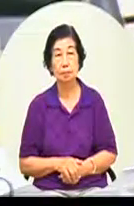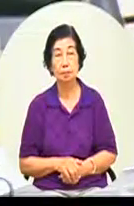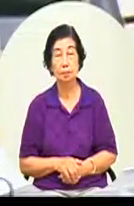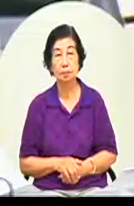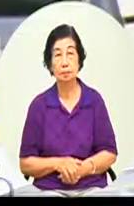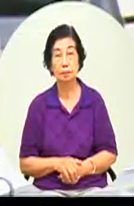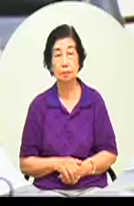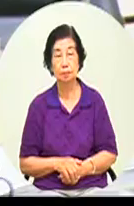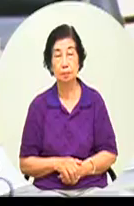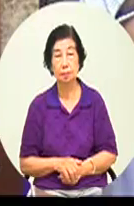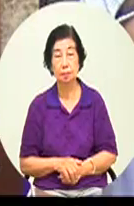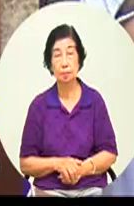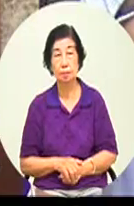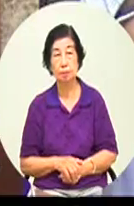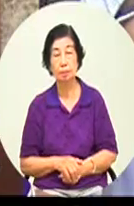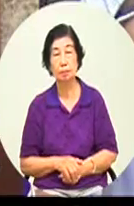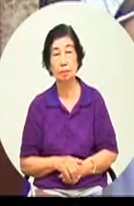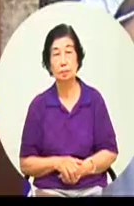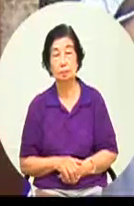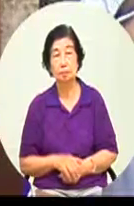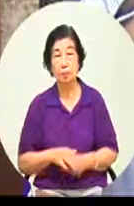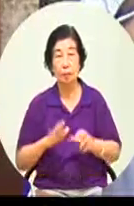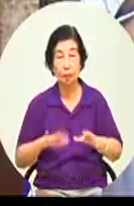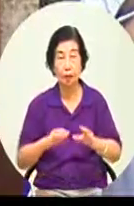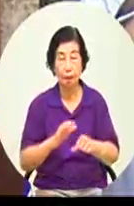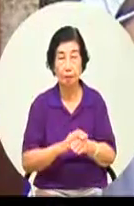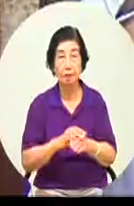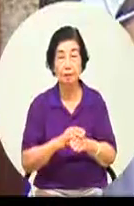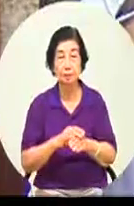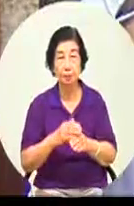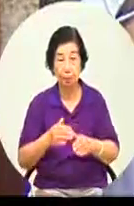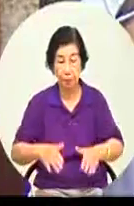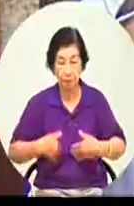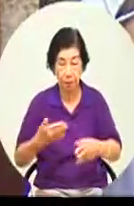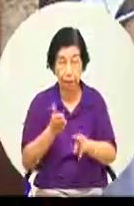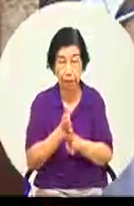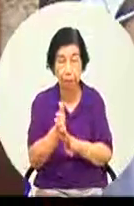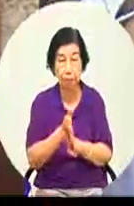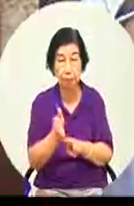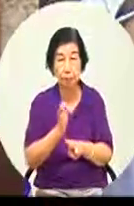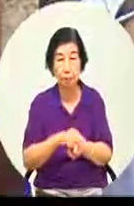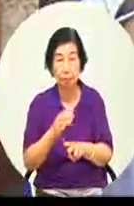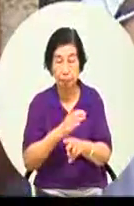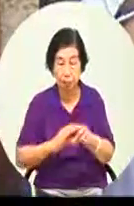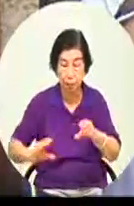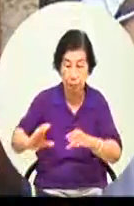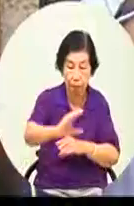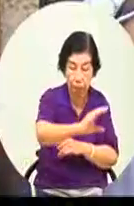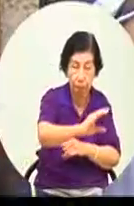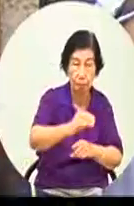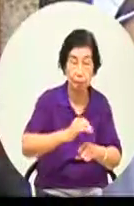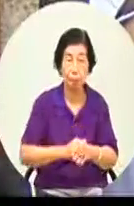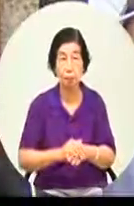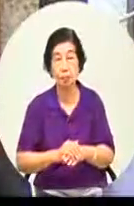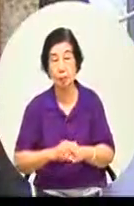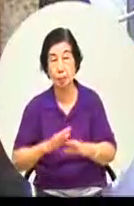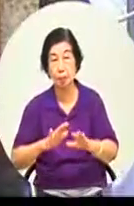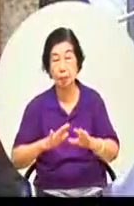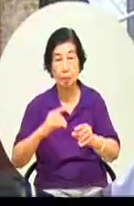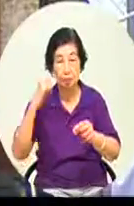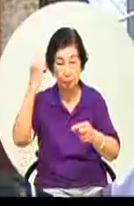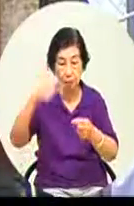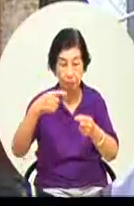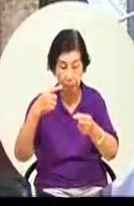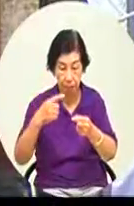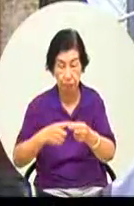我们一阶环状轻轨有2阶，那一阶的部分在明年6月底之前要完工，那但是我